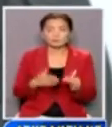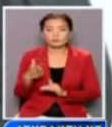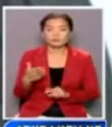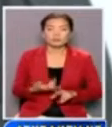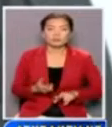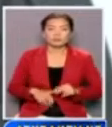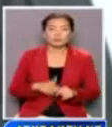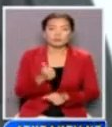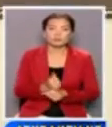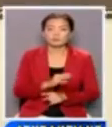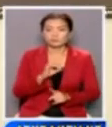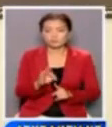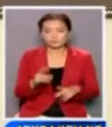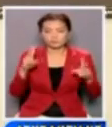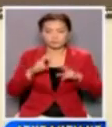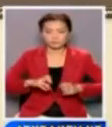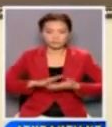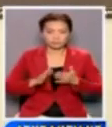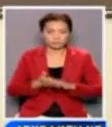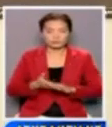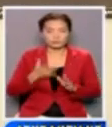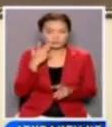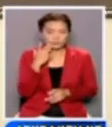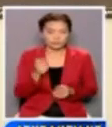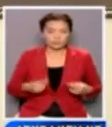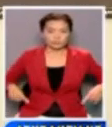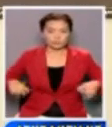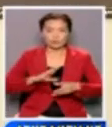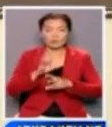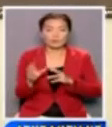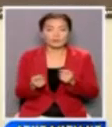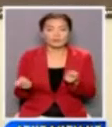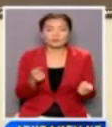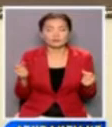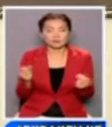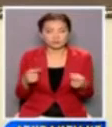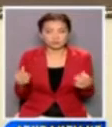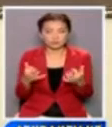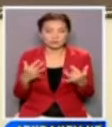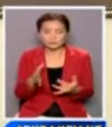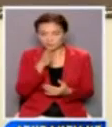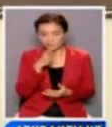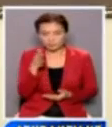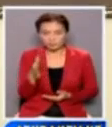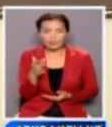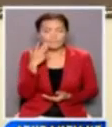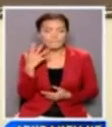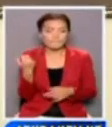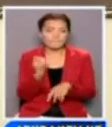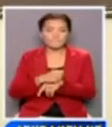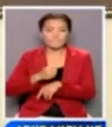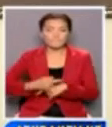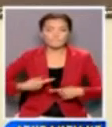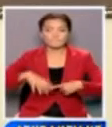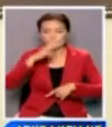основная ее цель пересмотр системы структуры партии общей политики соответствии с требованиям времени что преобразованная